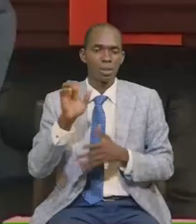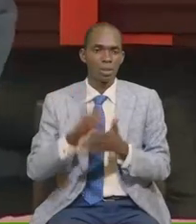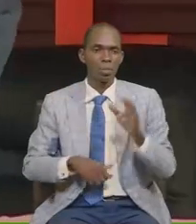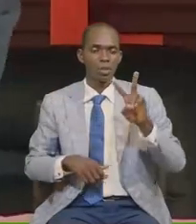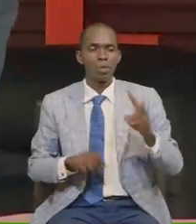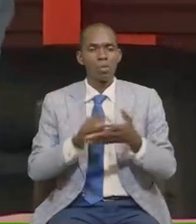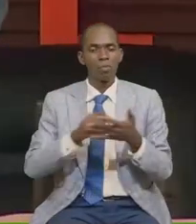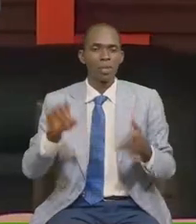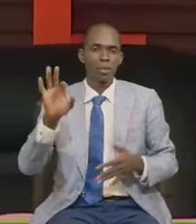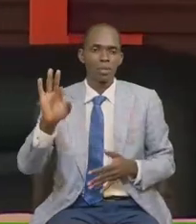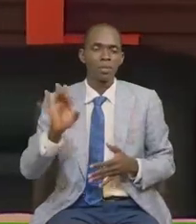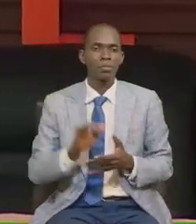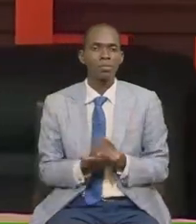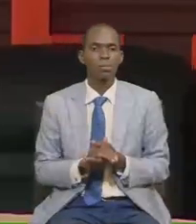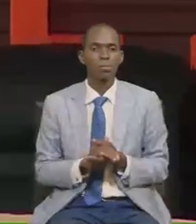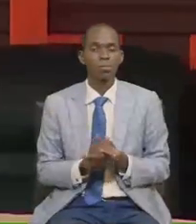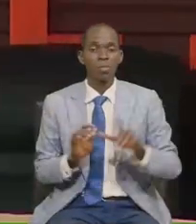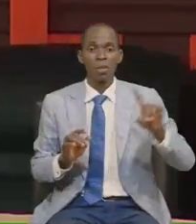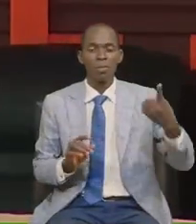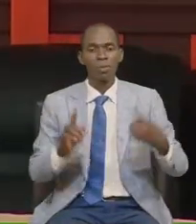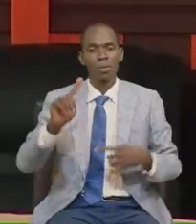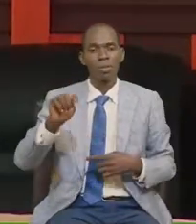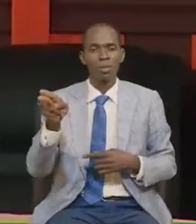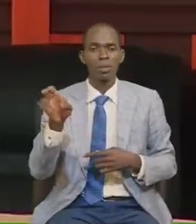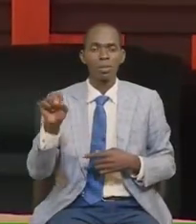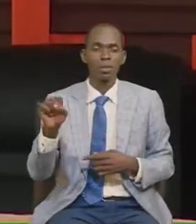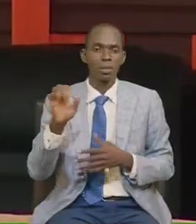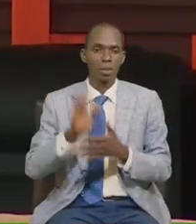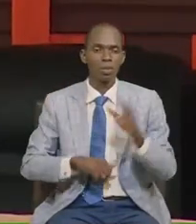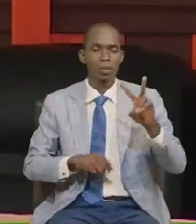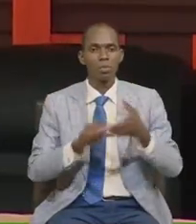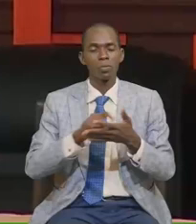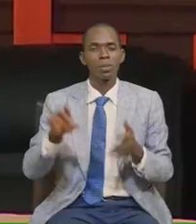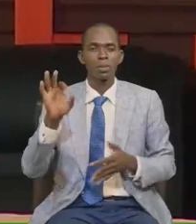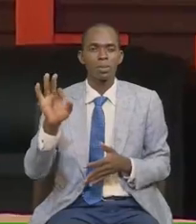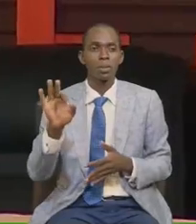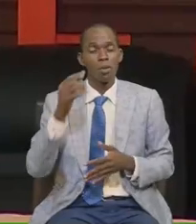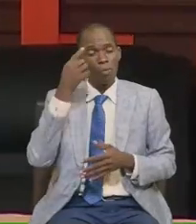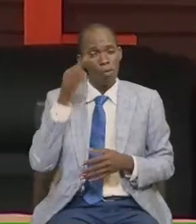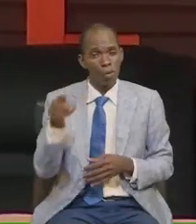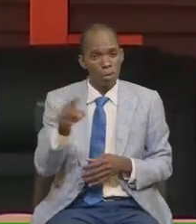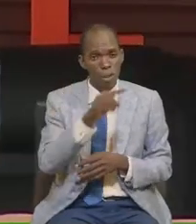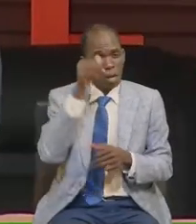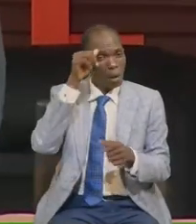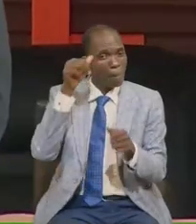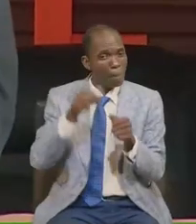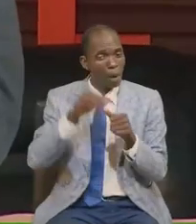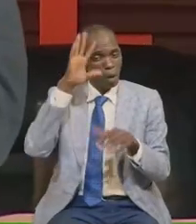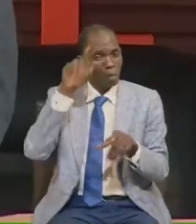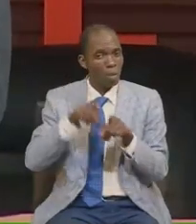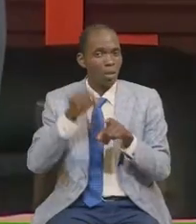verset 9. 1 Thessaloniciens chapitre 2, 9. Vous vous rappelez, frère,